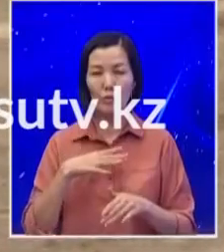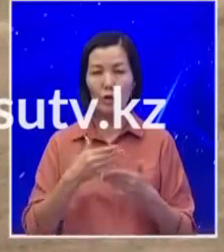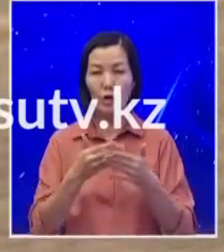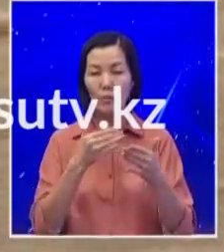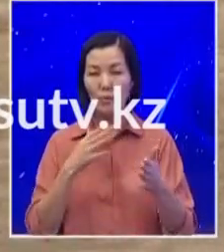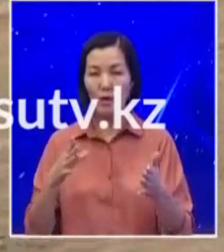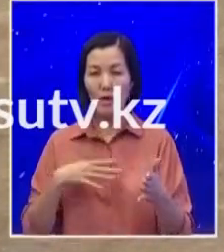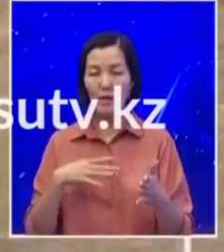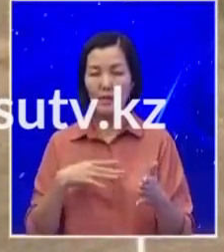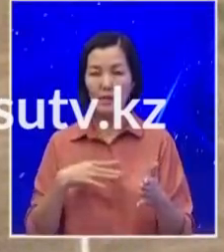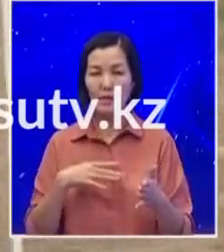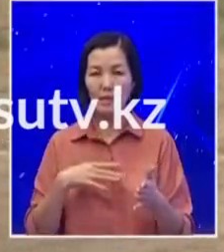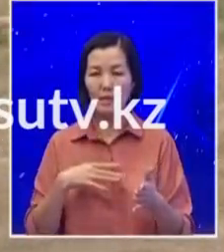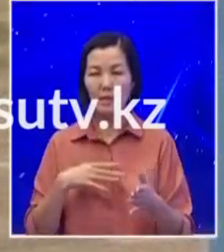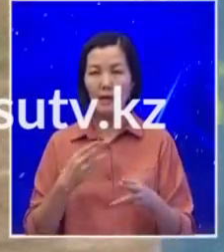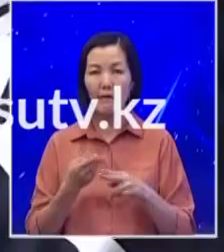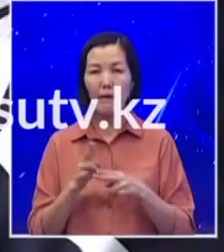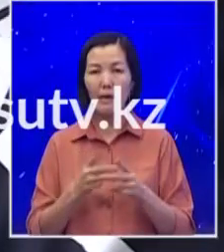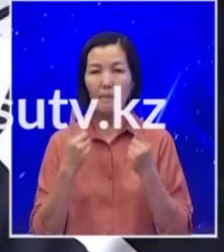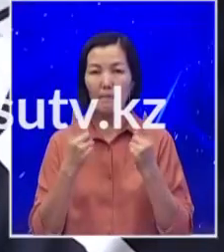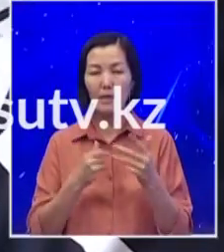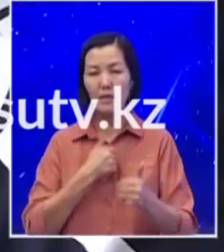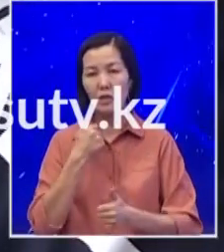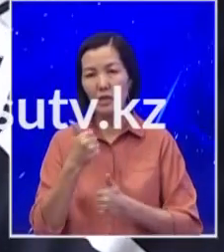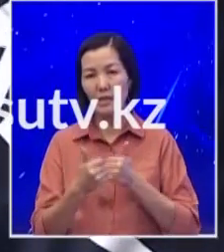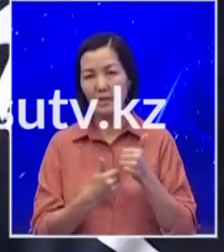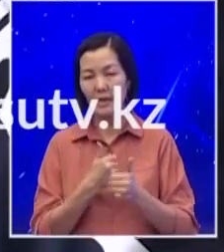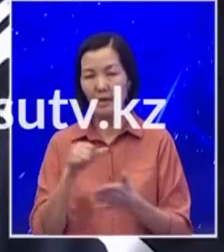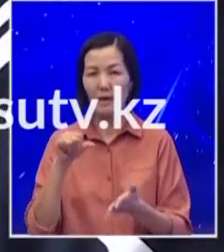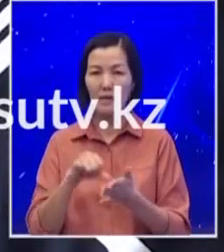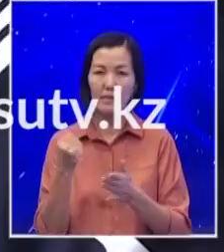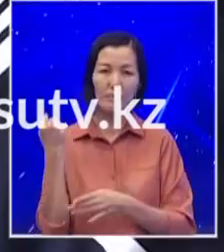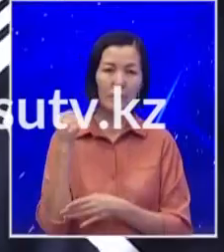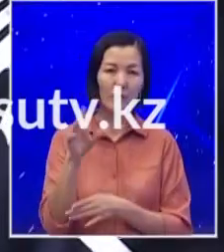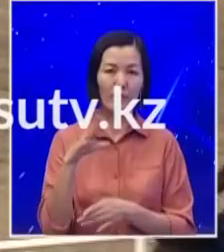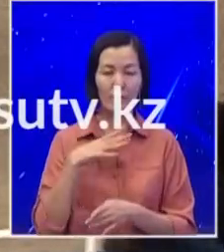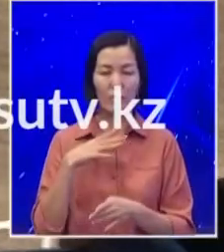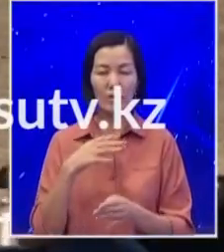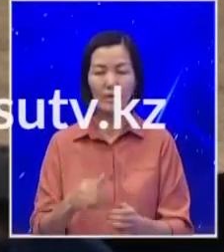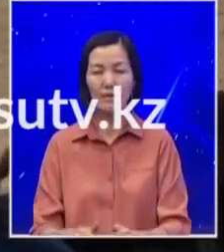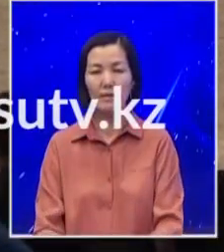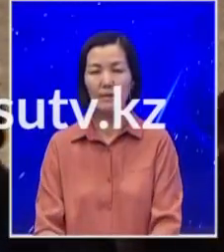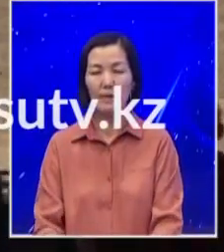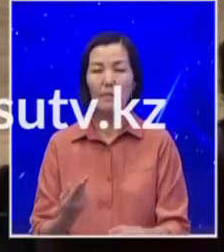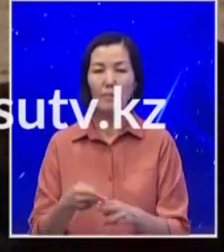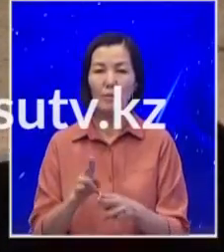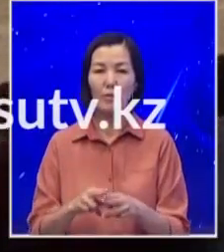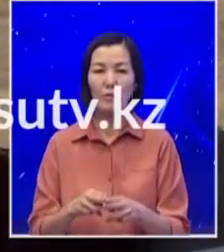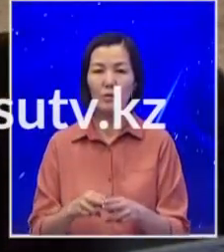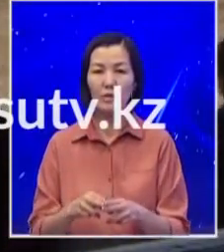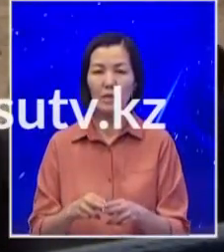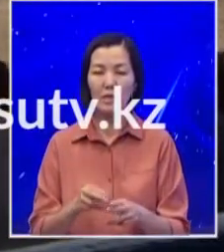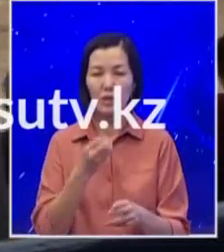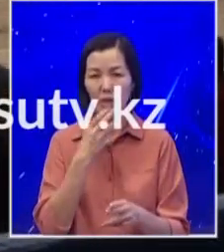тұлпар, Жетісудың жүйрігі сынды ұзақ қашықтықта ұйымдастырылған жарыстарда жүлде алған. Бұл жолы да жақсы